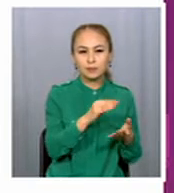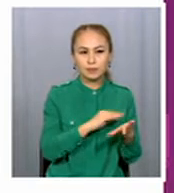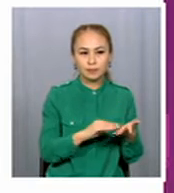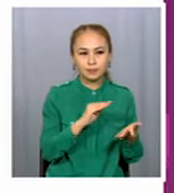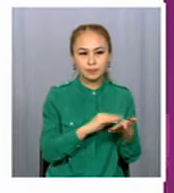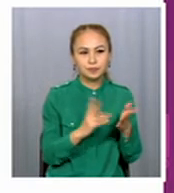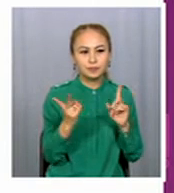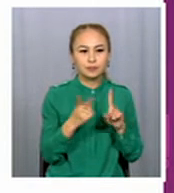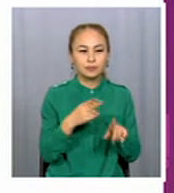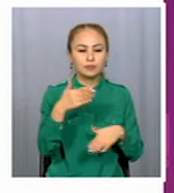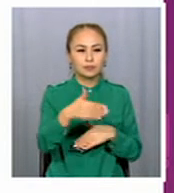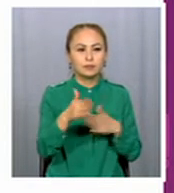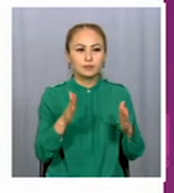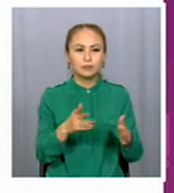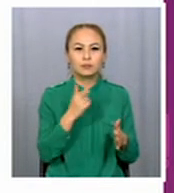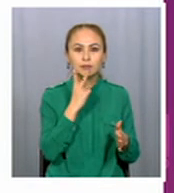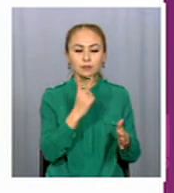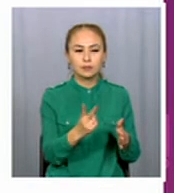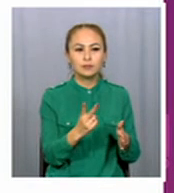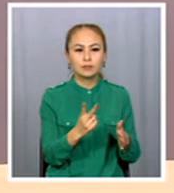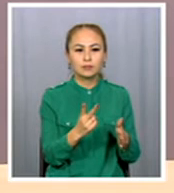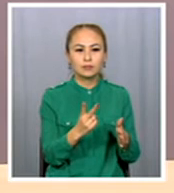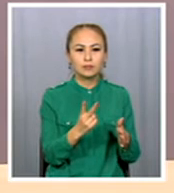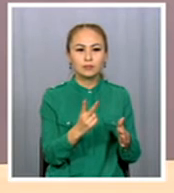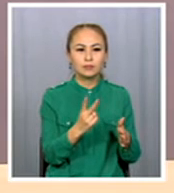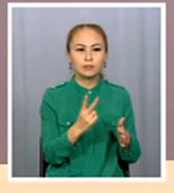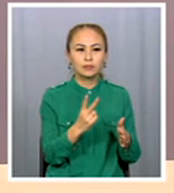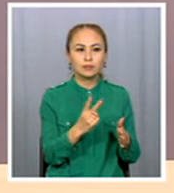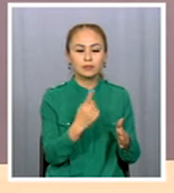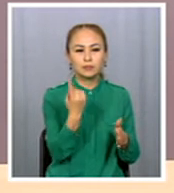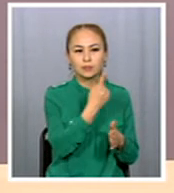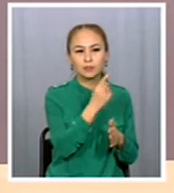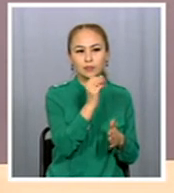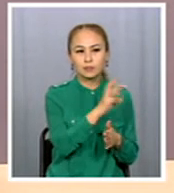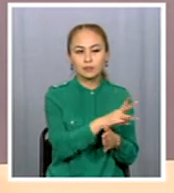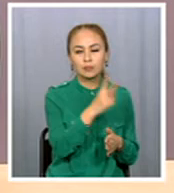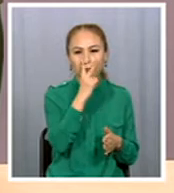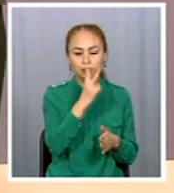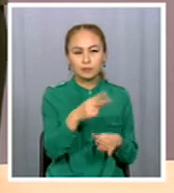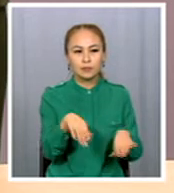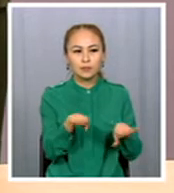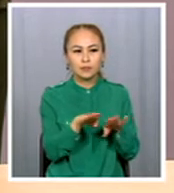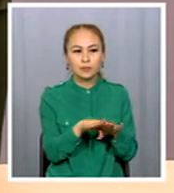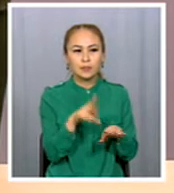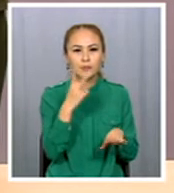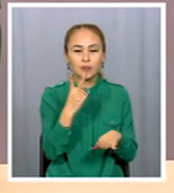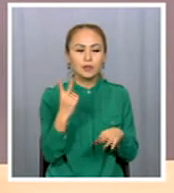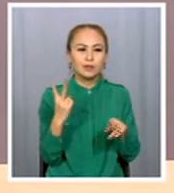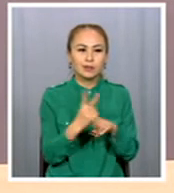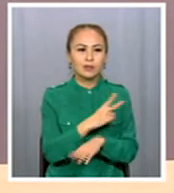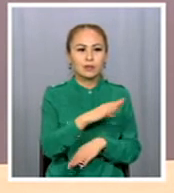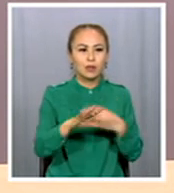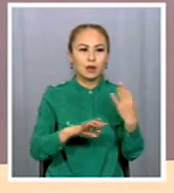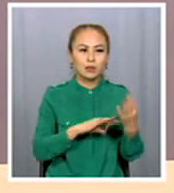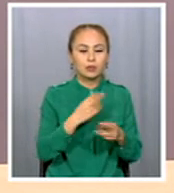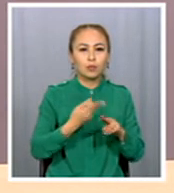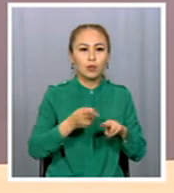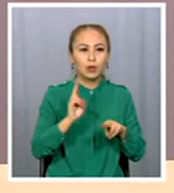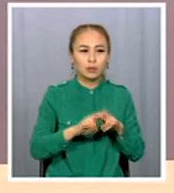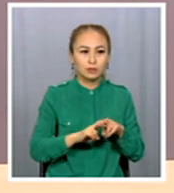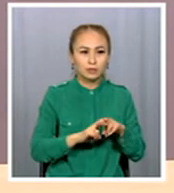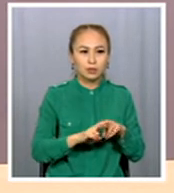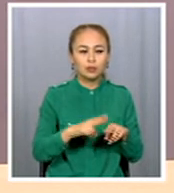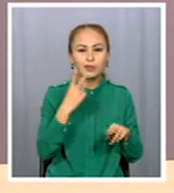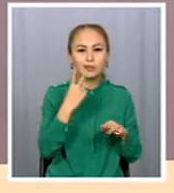Ал екінші қораптағы қарындаш саны бірінші қорапқа қарағанда 2 есе артық болғандықтан